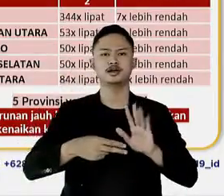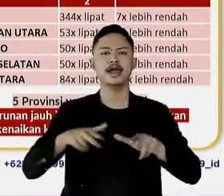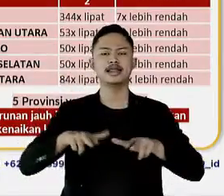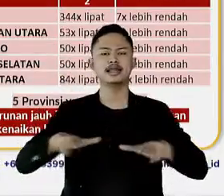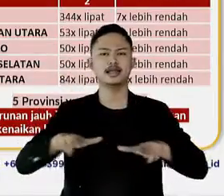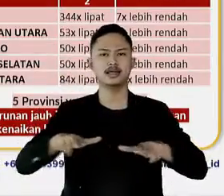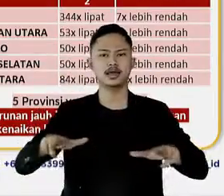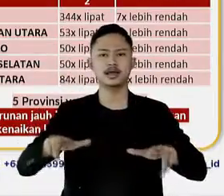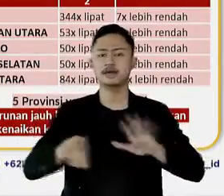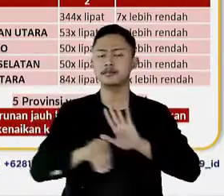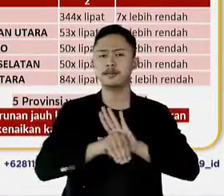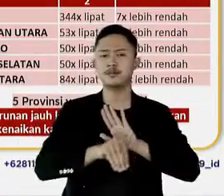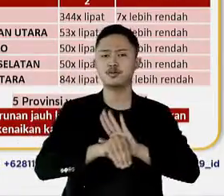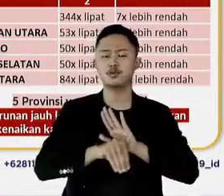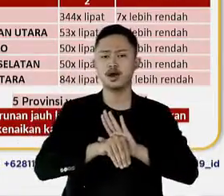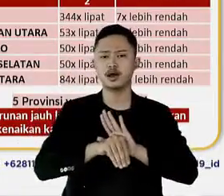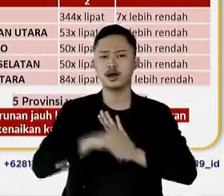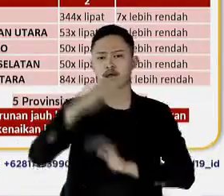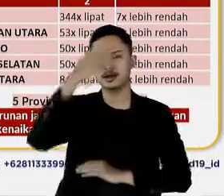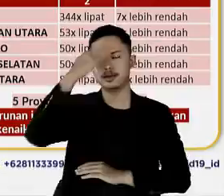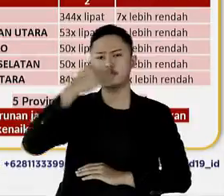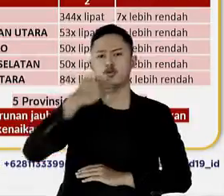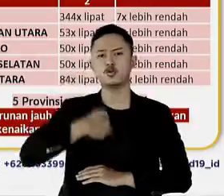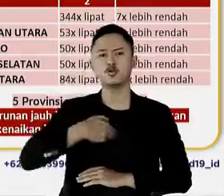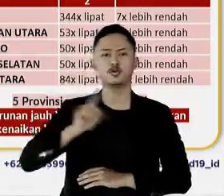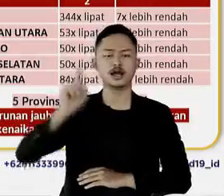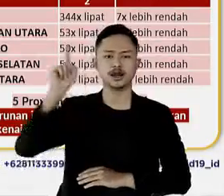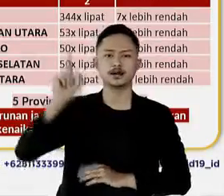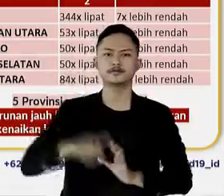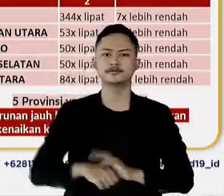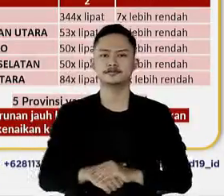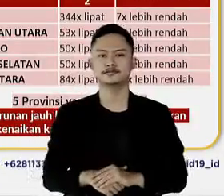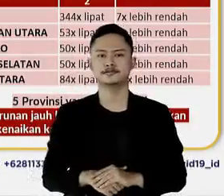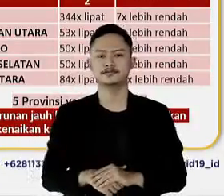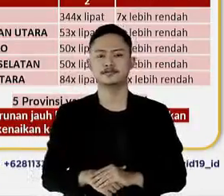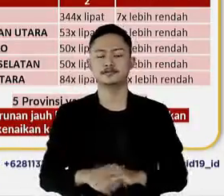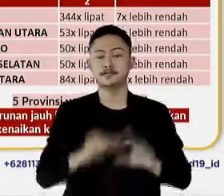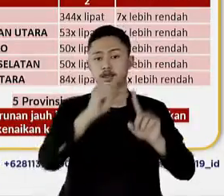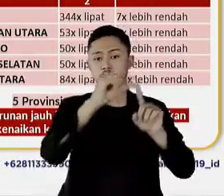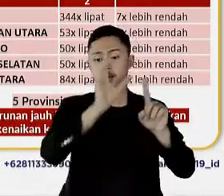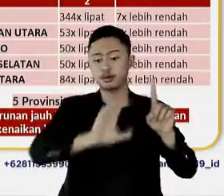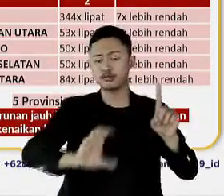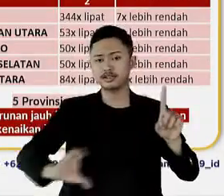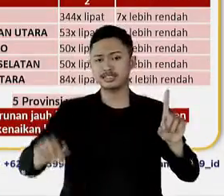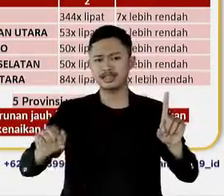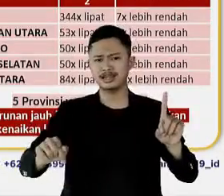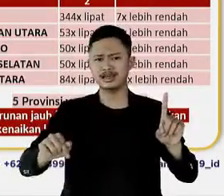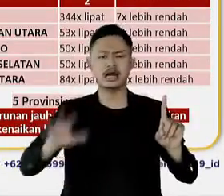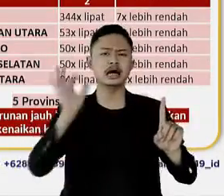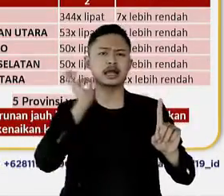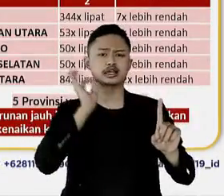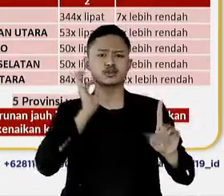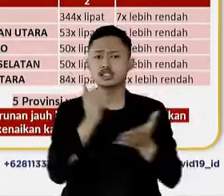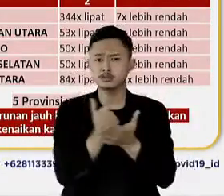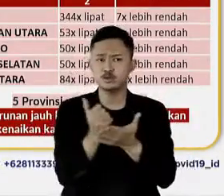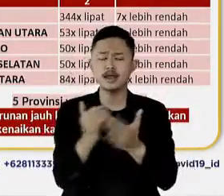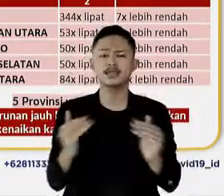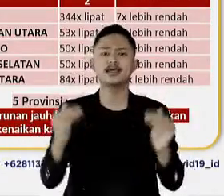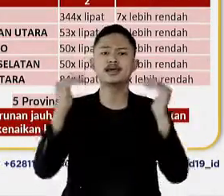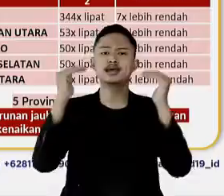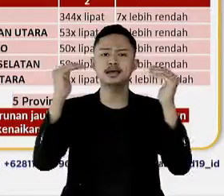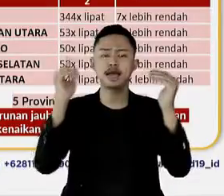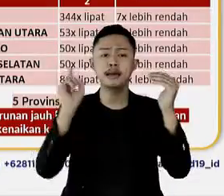Papua dan Maluku Utara provinsi-provinsi ini justru adalah provinsi yang paling rentan dalam